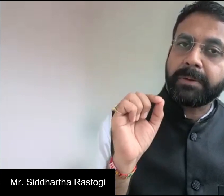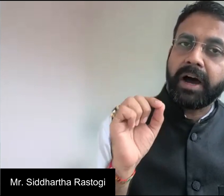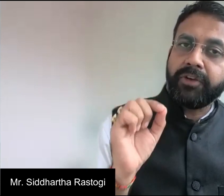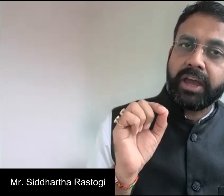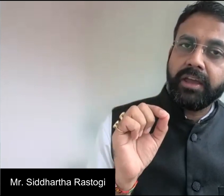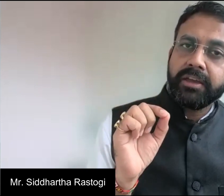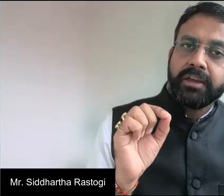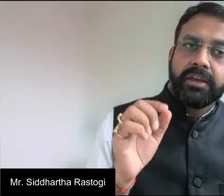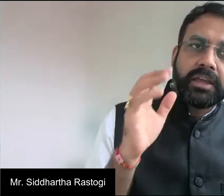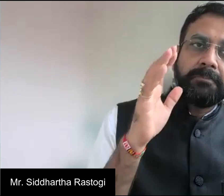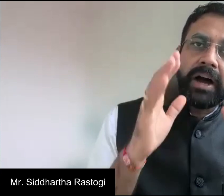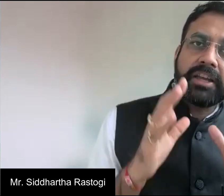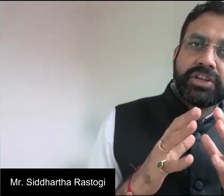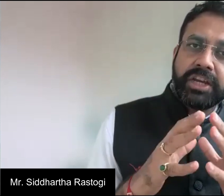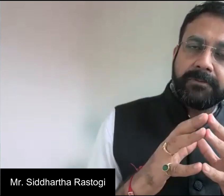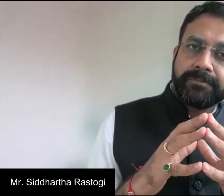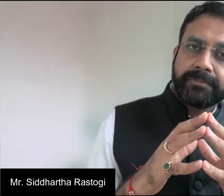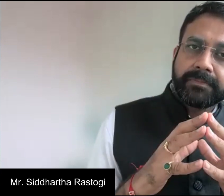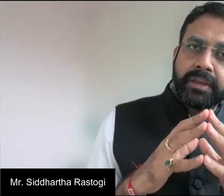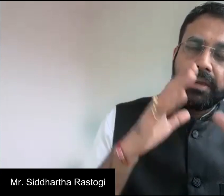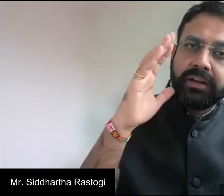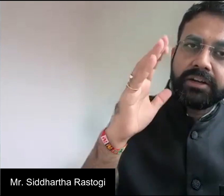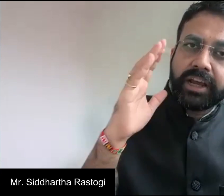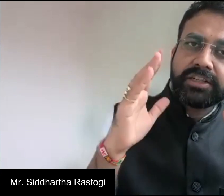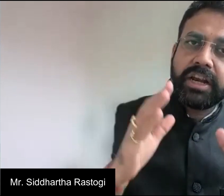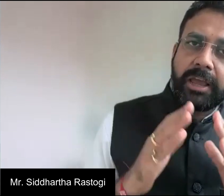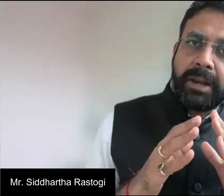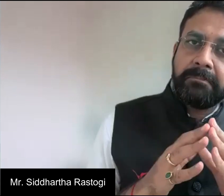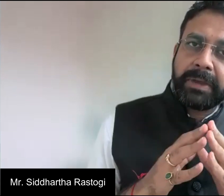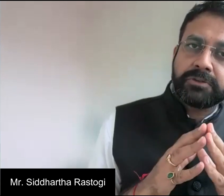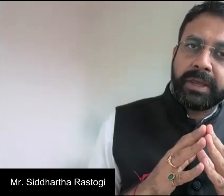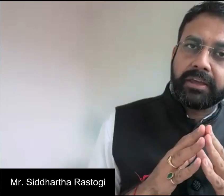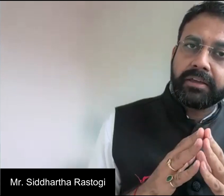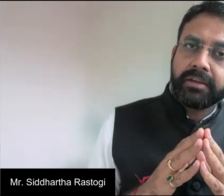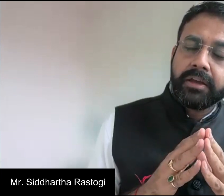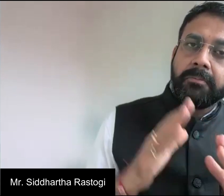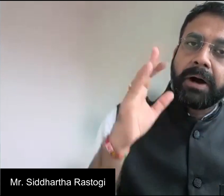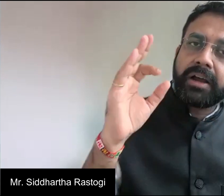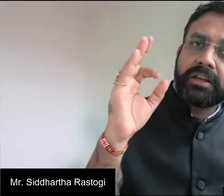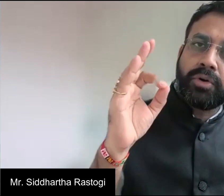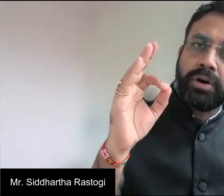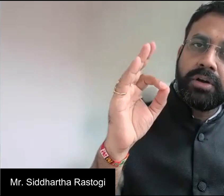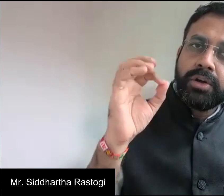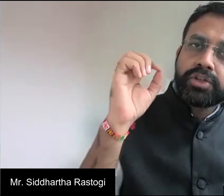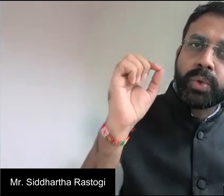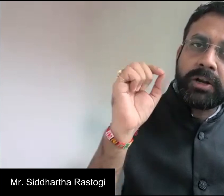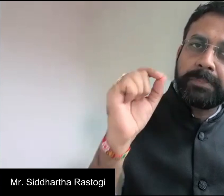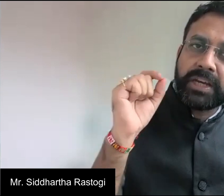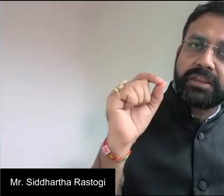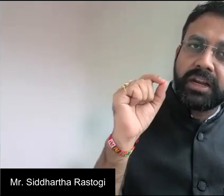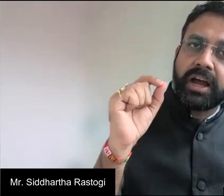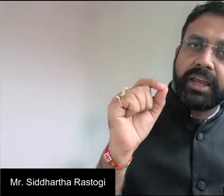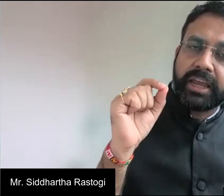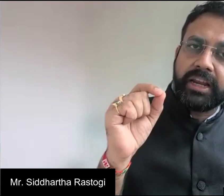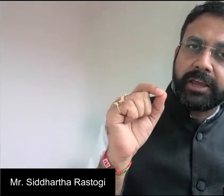उसका आज ये प्रभाव है कि भाग्यश्री इंटरनेशनल एबिलिंपिक्स में भारत को स्वर्ण